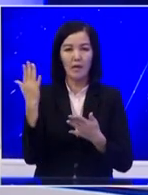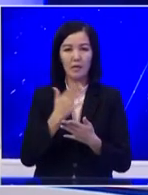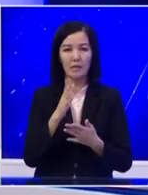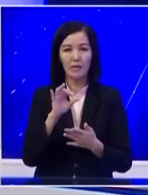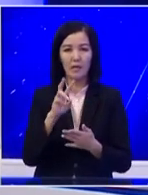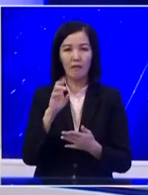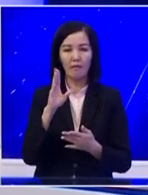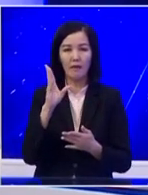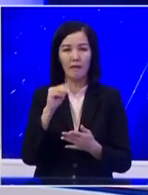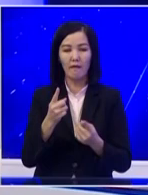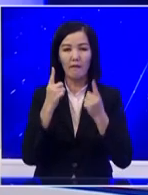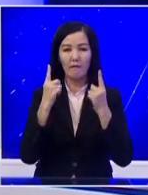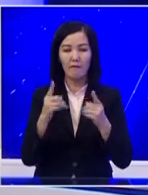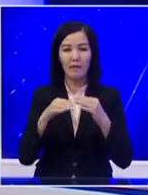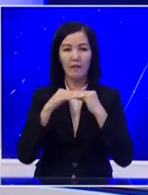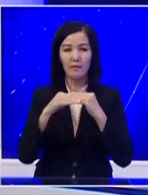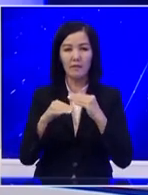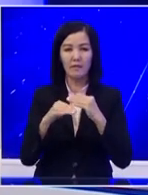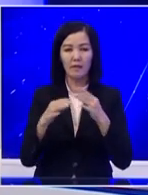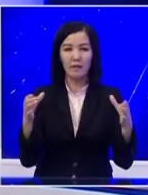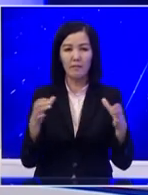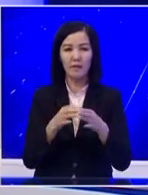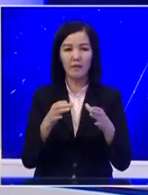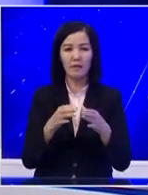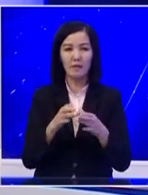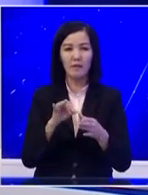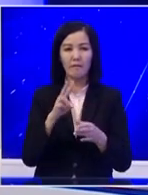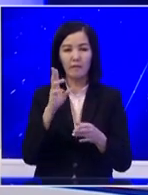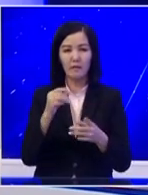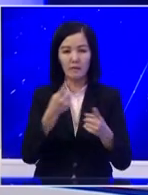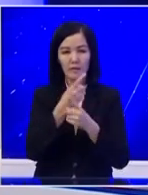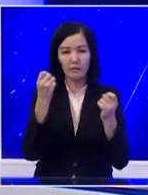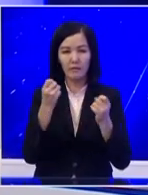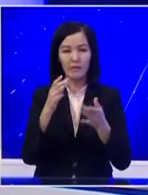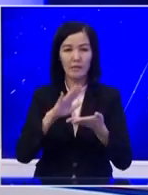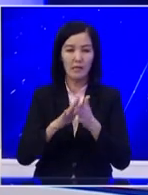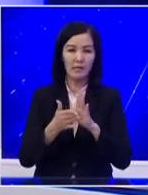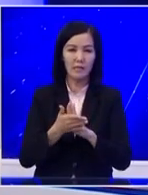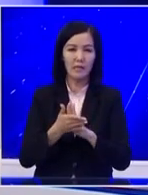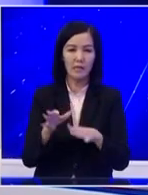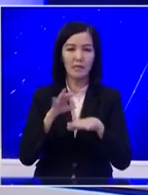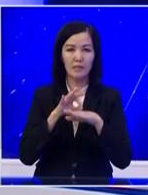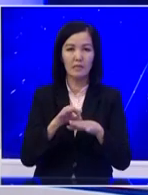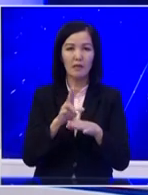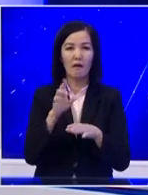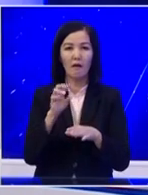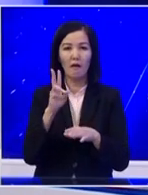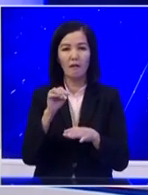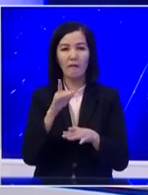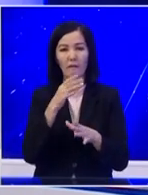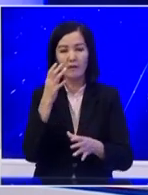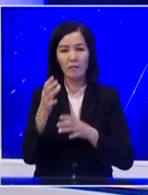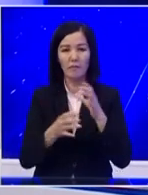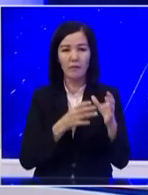Сатаева о великой царице степи компания «Айрлайт Фильм» сообщила о сделках, состоявшихся в Каннах во время